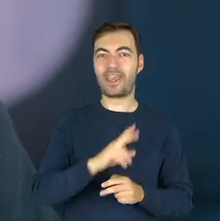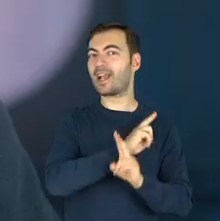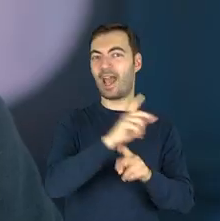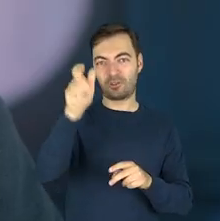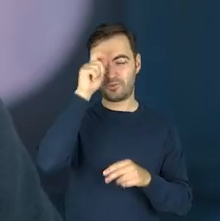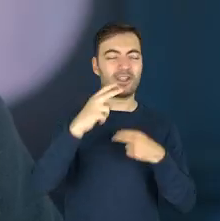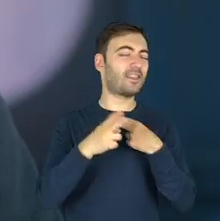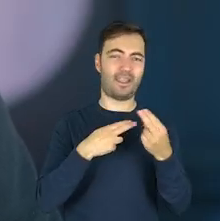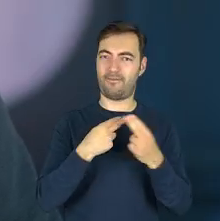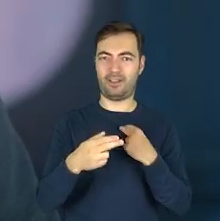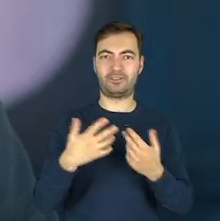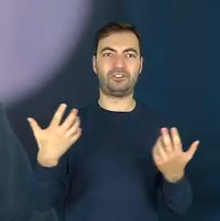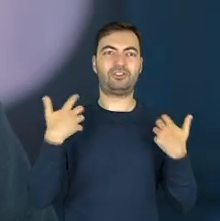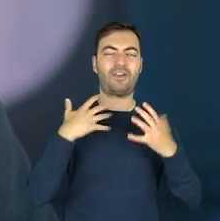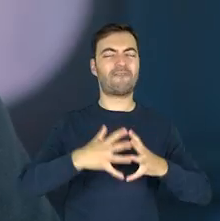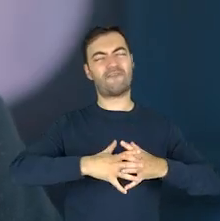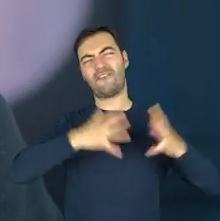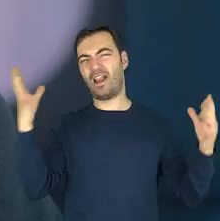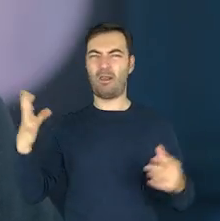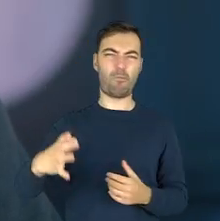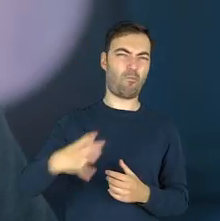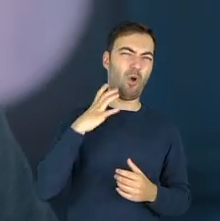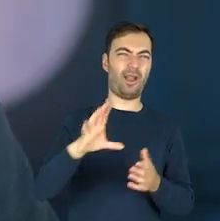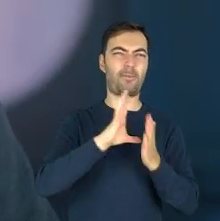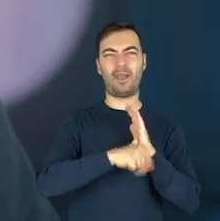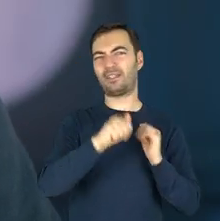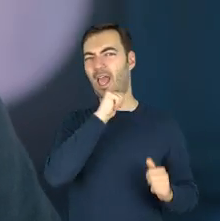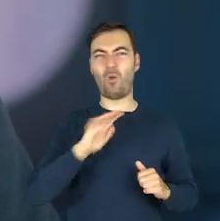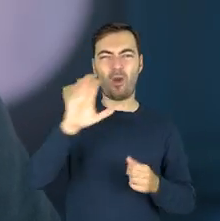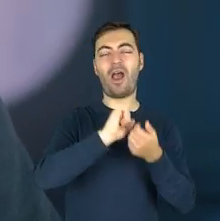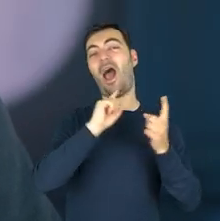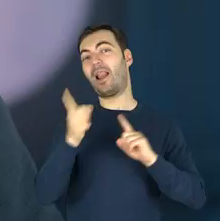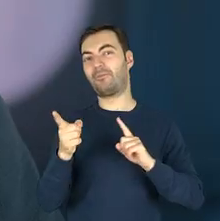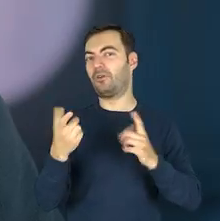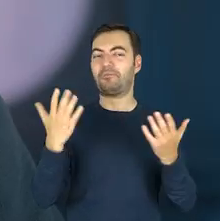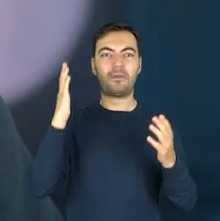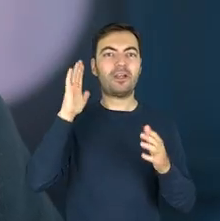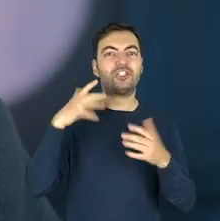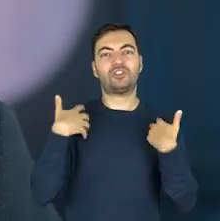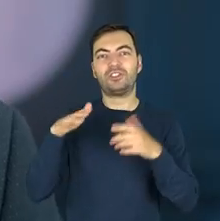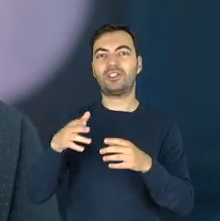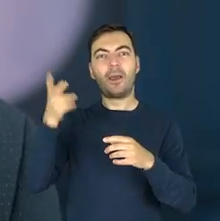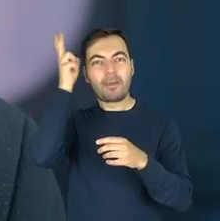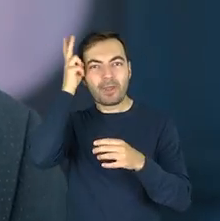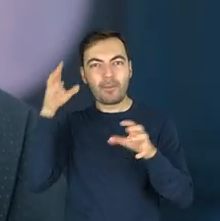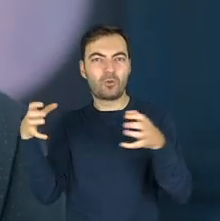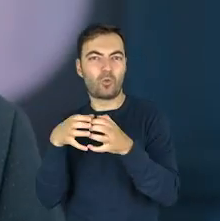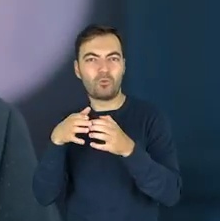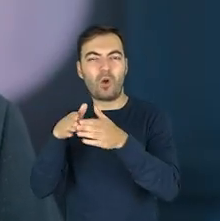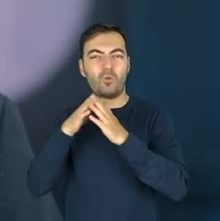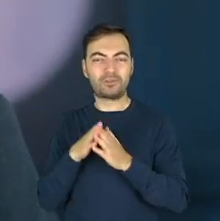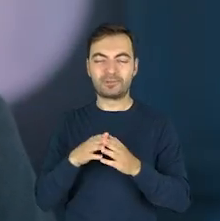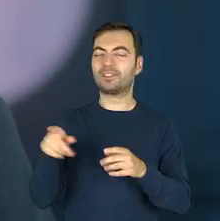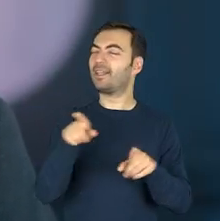tego, czy żyje w dużym, bogatym mieście Europy, czy odizolowanym od świata plemieniu łowców-zbieraczy, przeszedł dokładnie tę